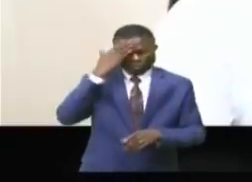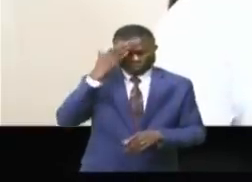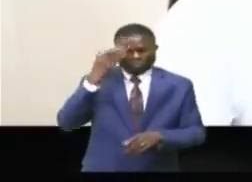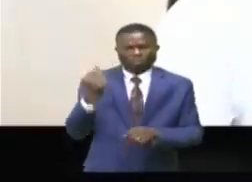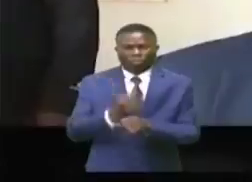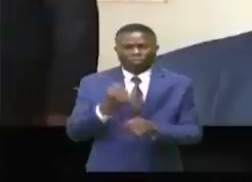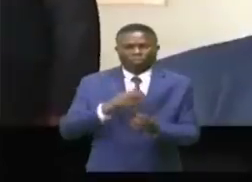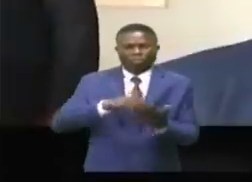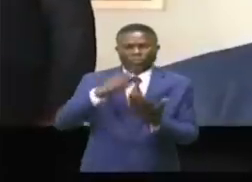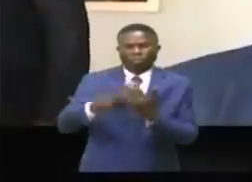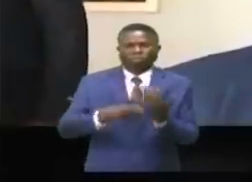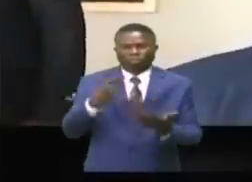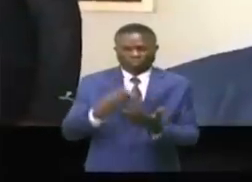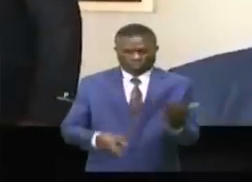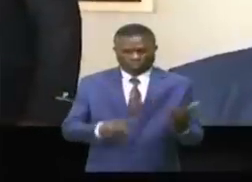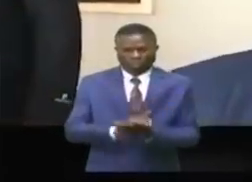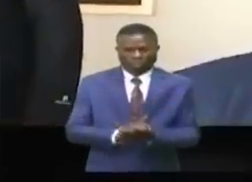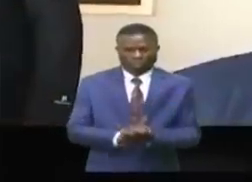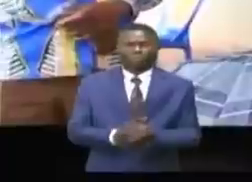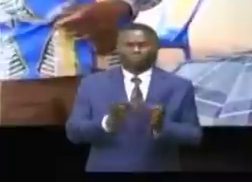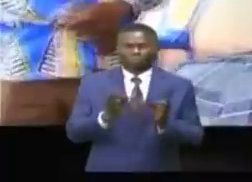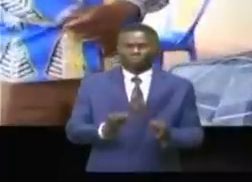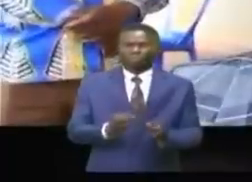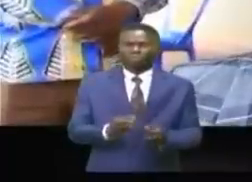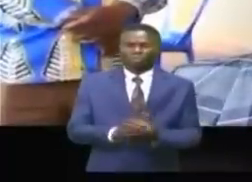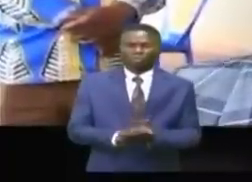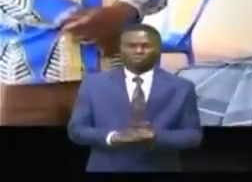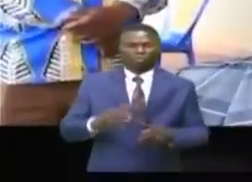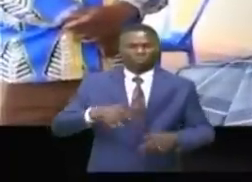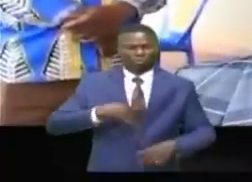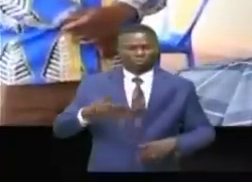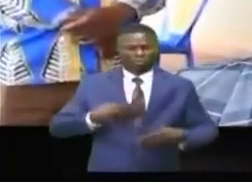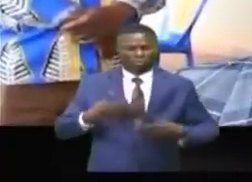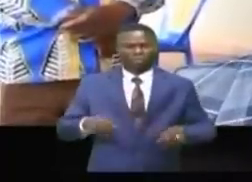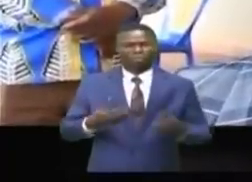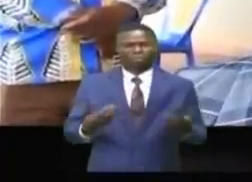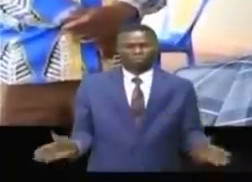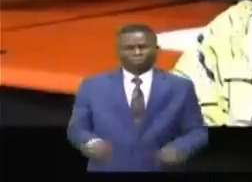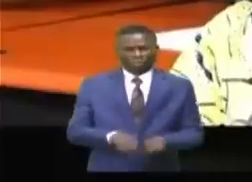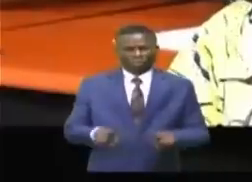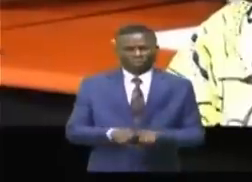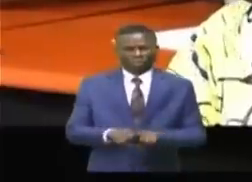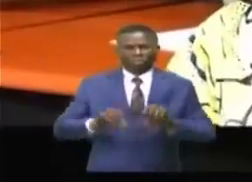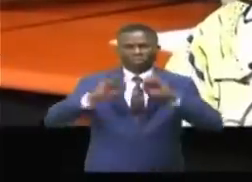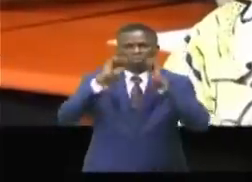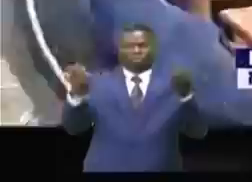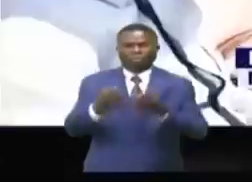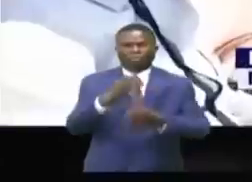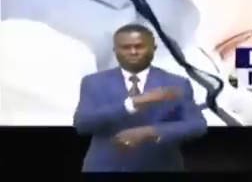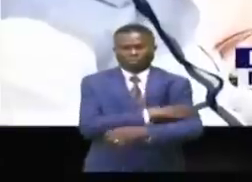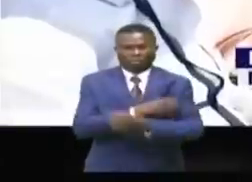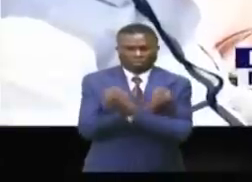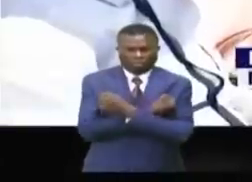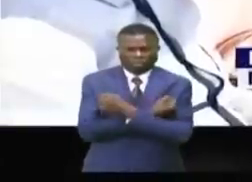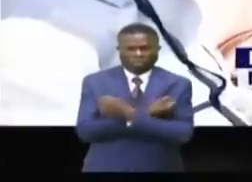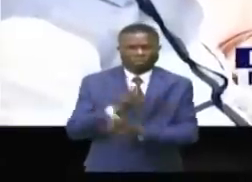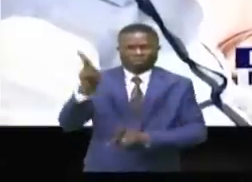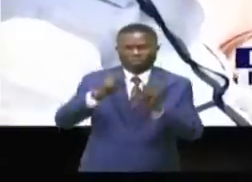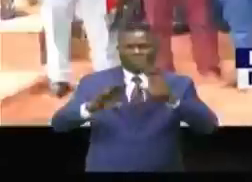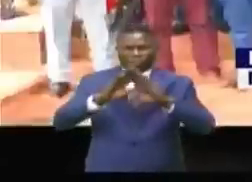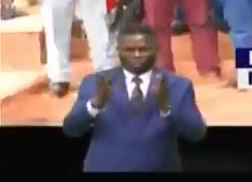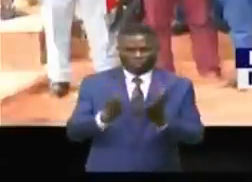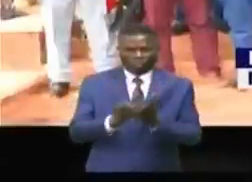terme de l'accord. Pour la première fois, ça a été très bien fait. Même sentiment de la société civile qui en appelle au patriotisme civique de tous